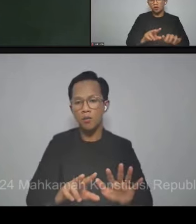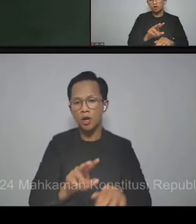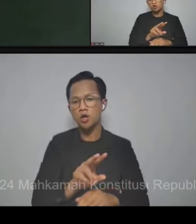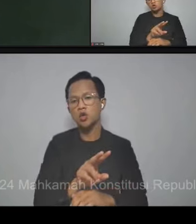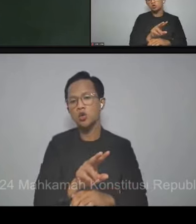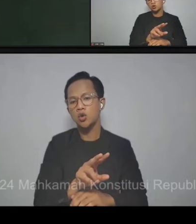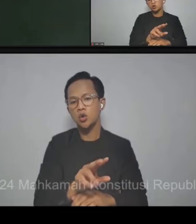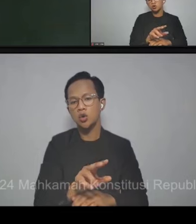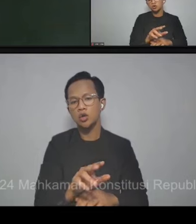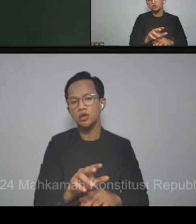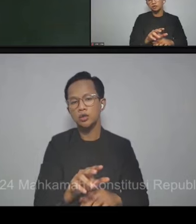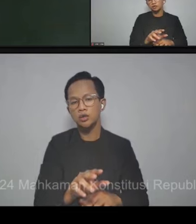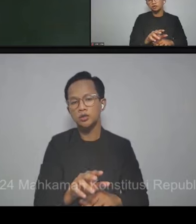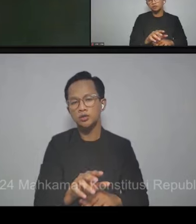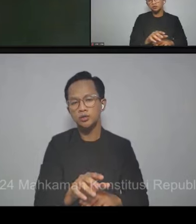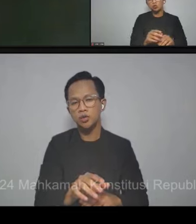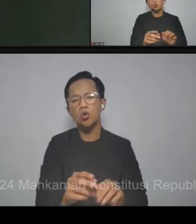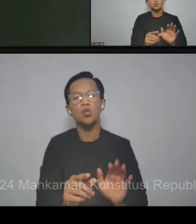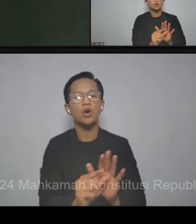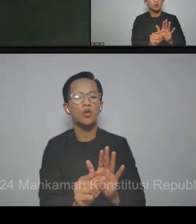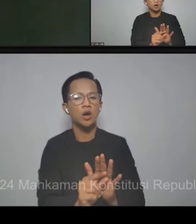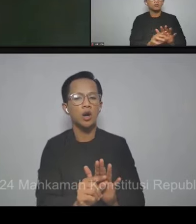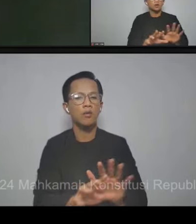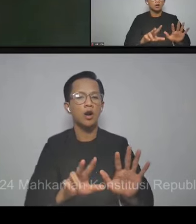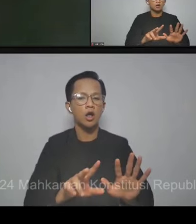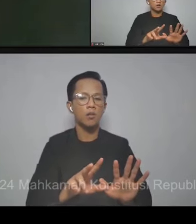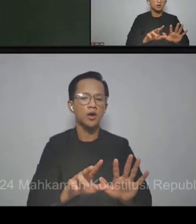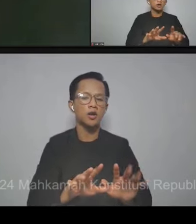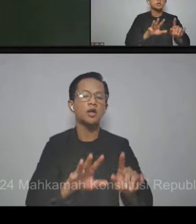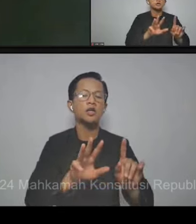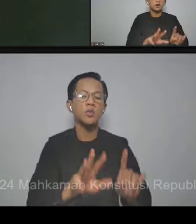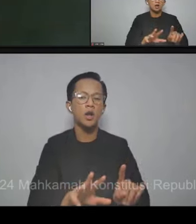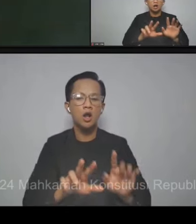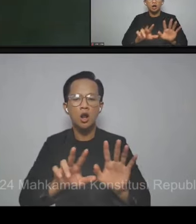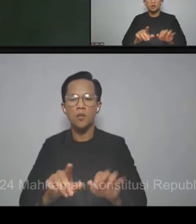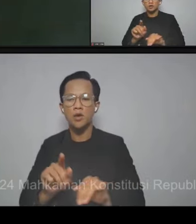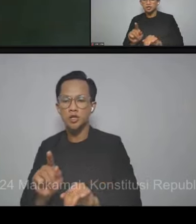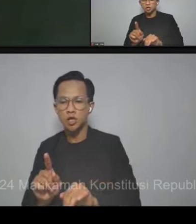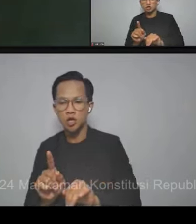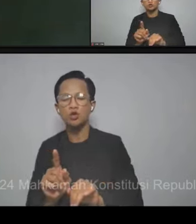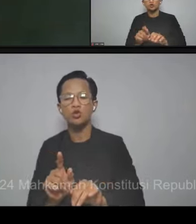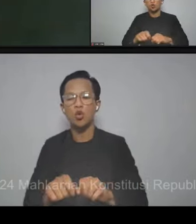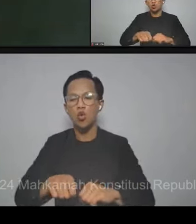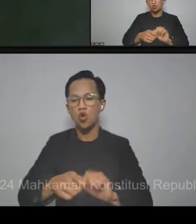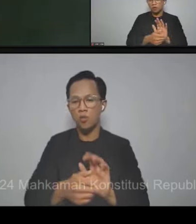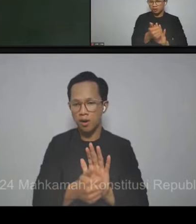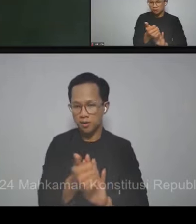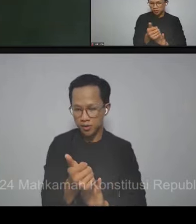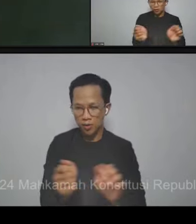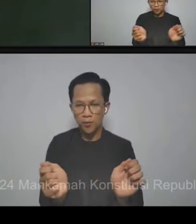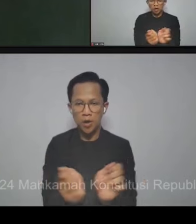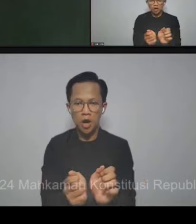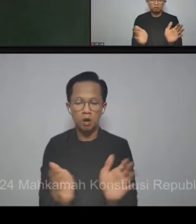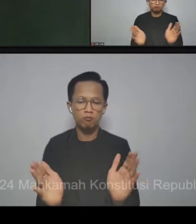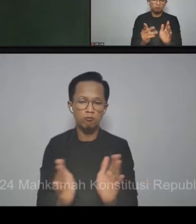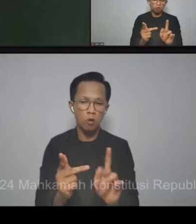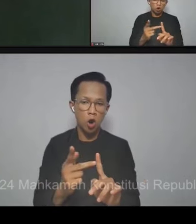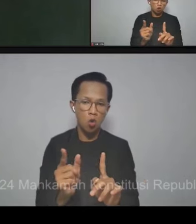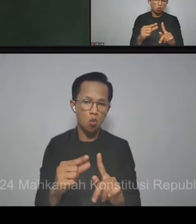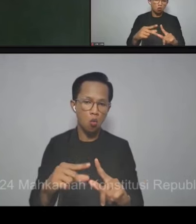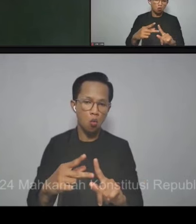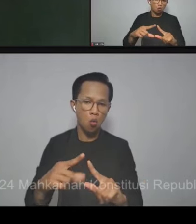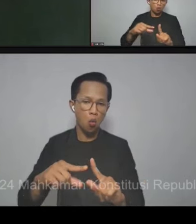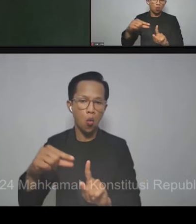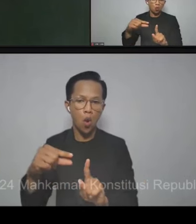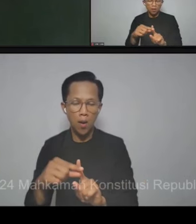2080 Saya ulangi undang-undang nomor 8 tahun 1981 tentang hukum acara pidana atau KUHAP oleh karena itu berdasarkan pada KUHAP telah jelas